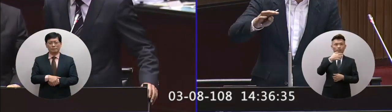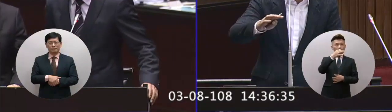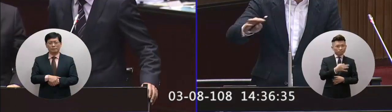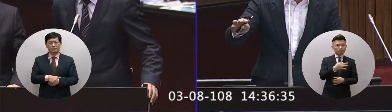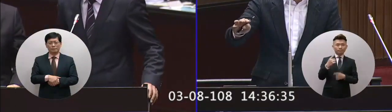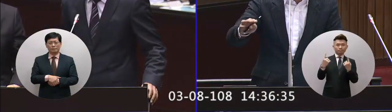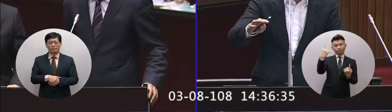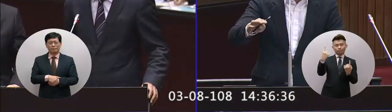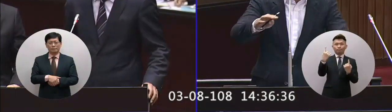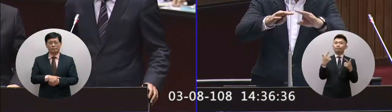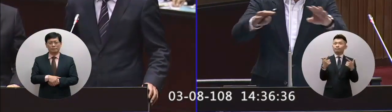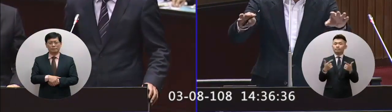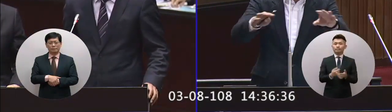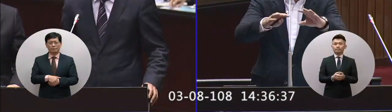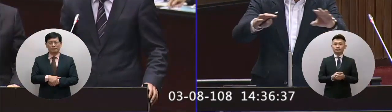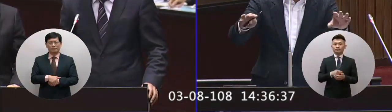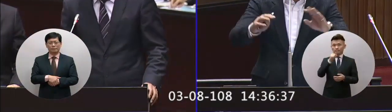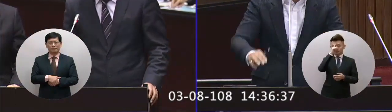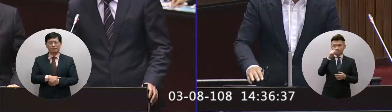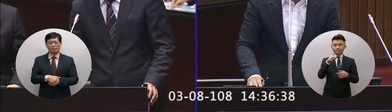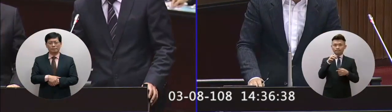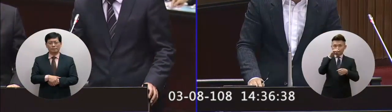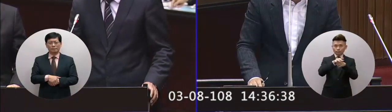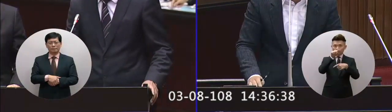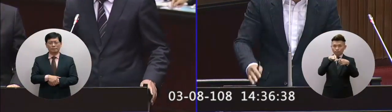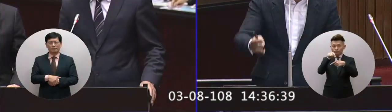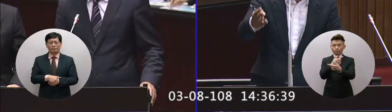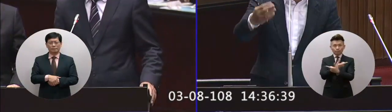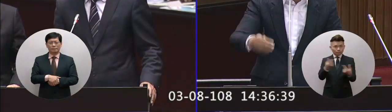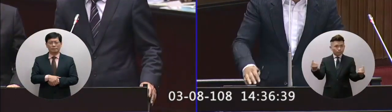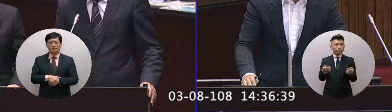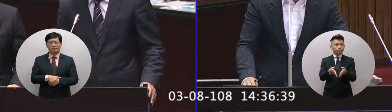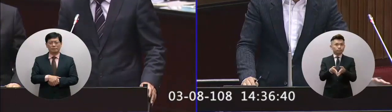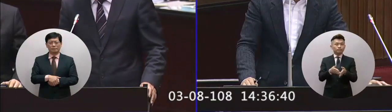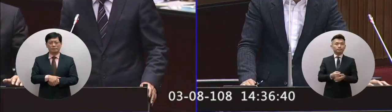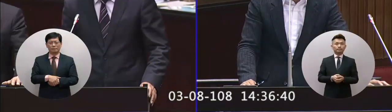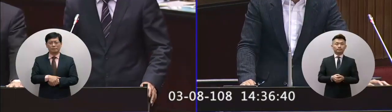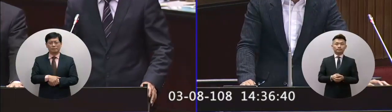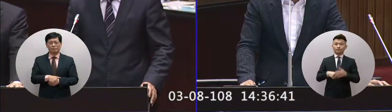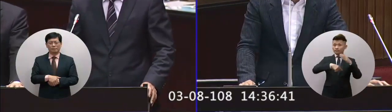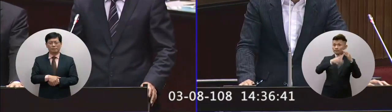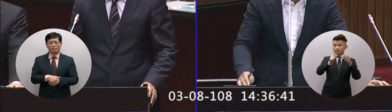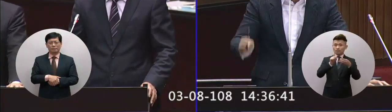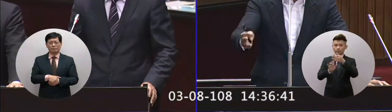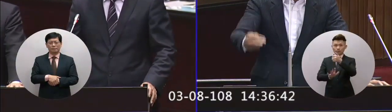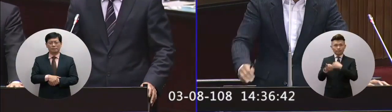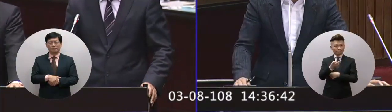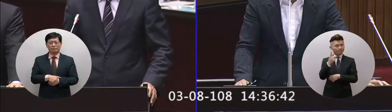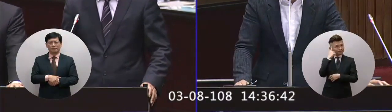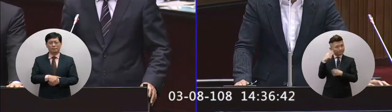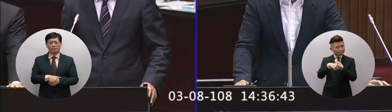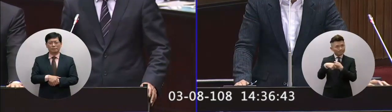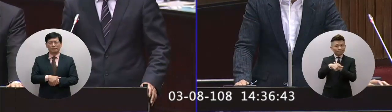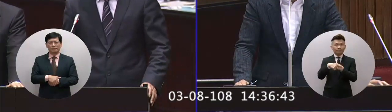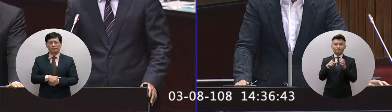這基本上大家給我便宜便宜便便宜宜便便是不是議長跟主委可以趕快做出口在